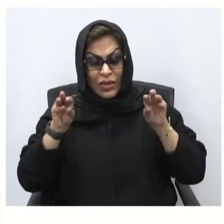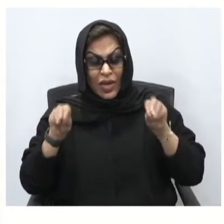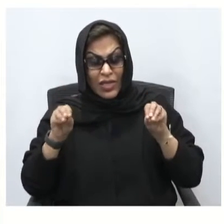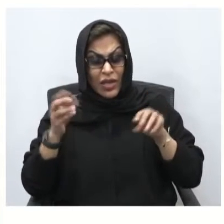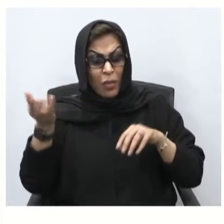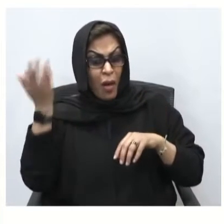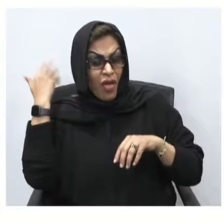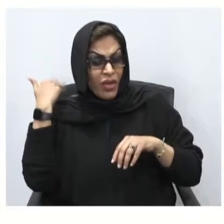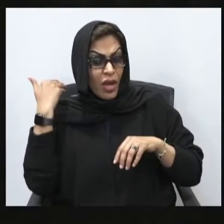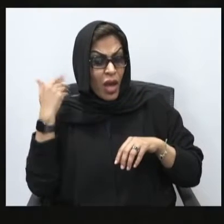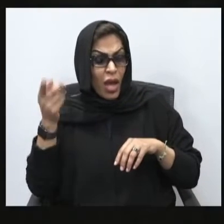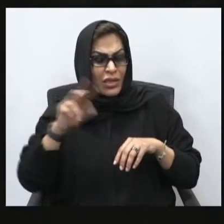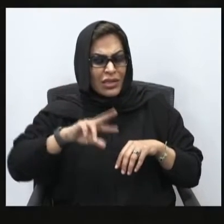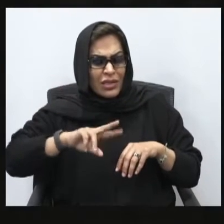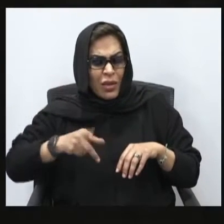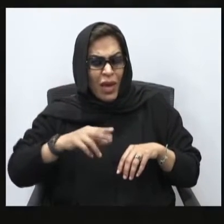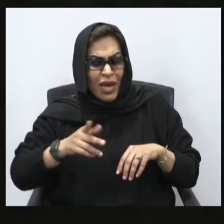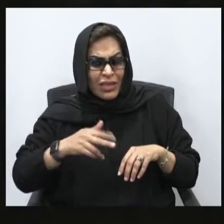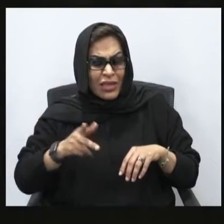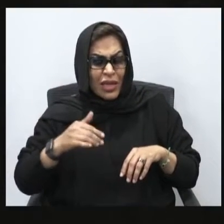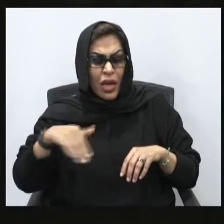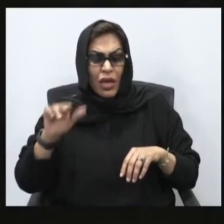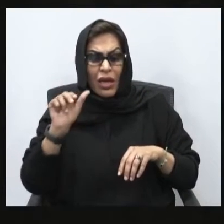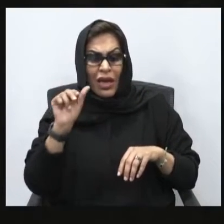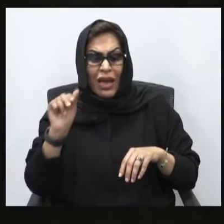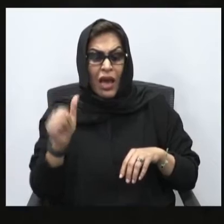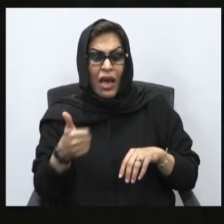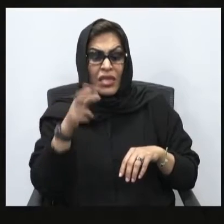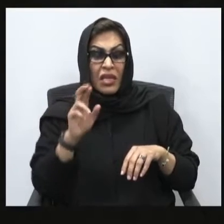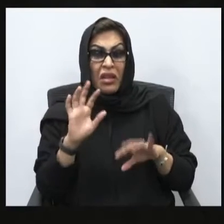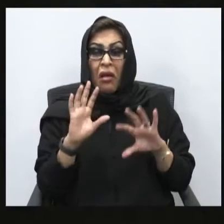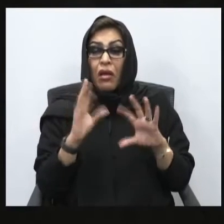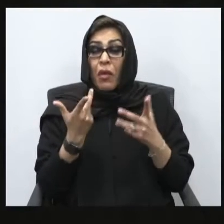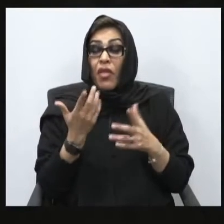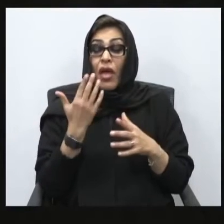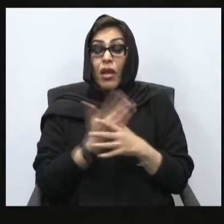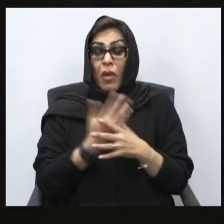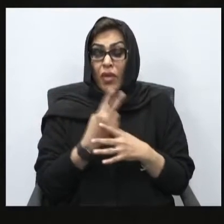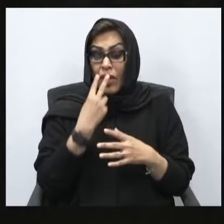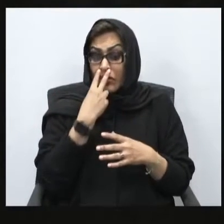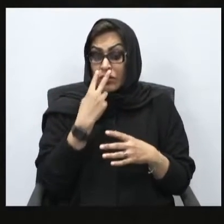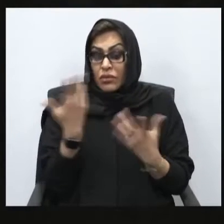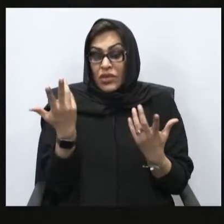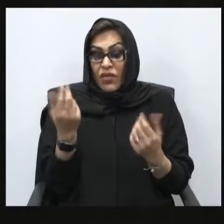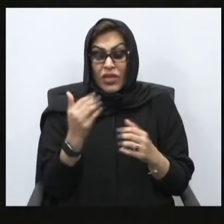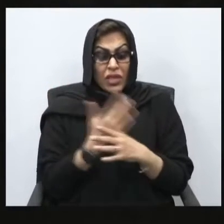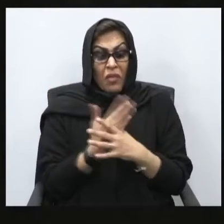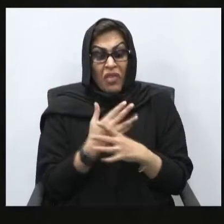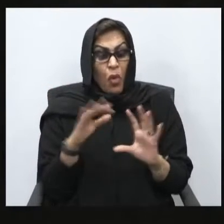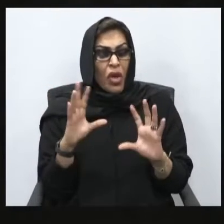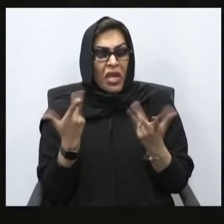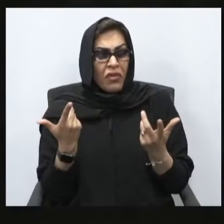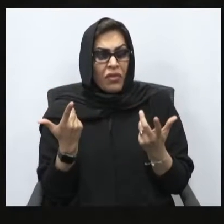تبادل الغازات ولكن لماذا نتنفس ما سبب التنفس وكيف